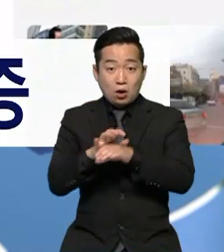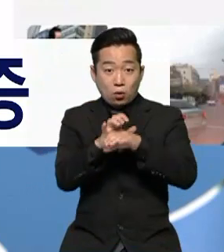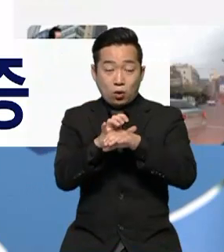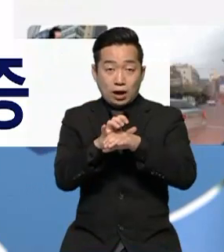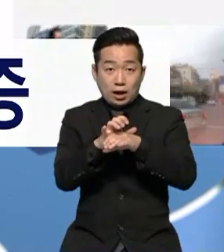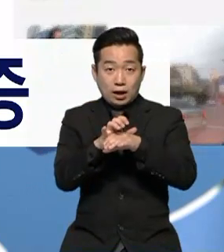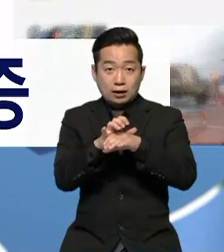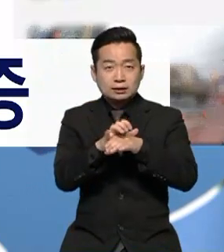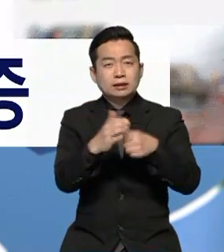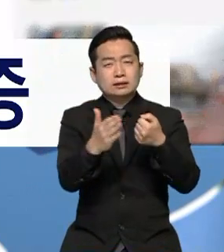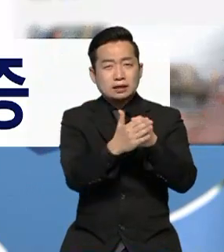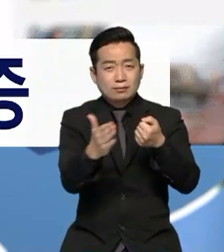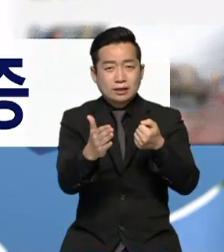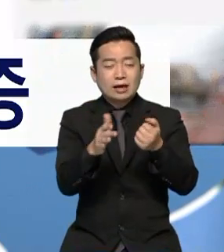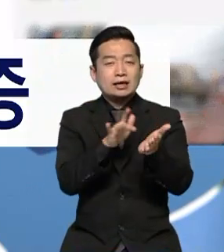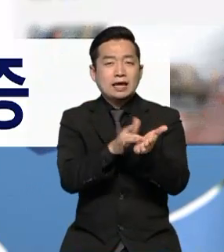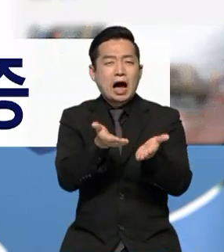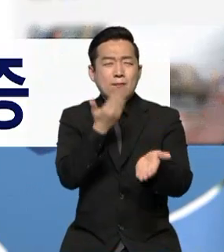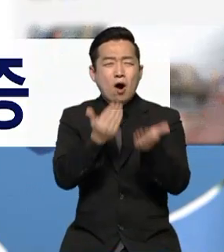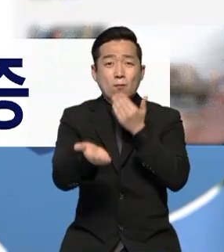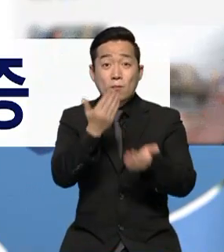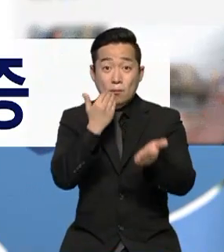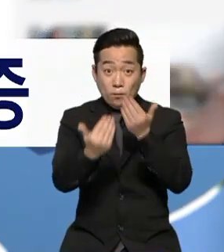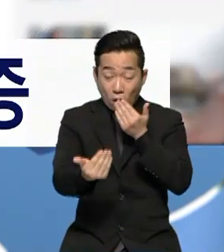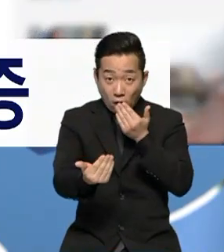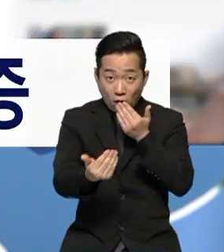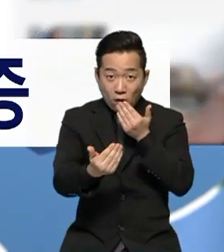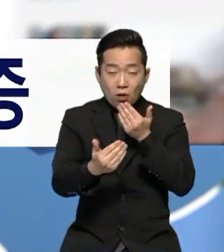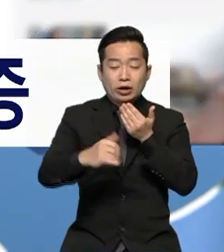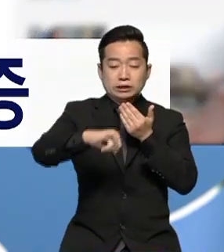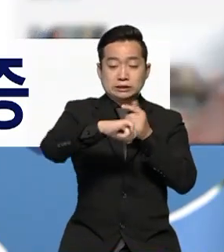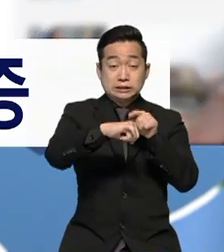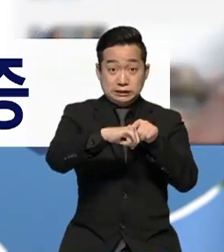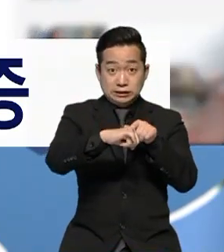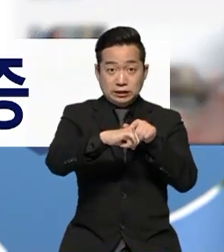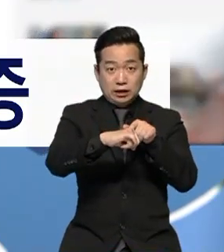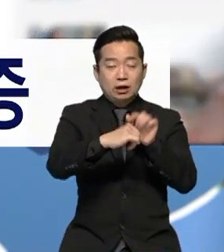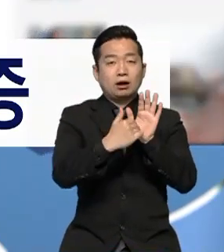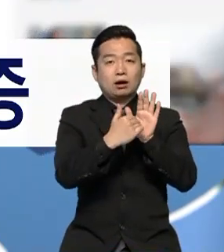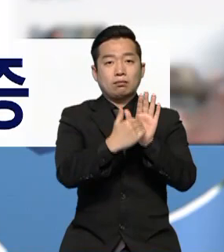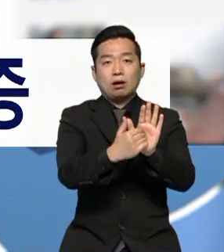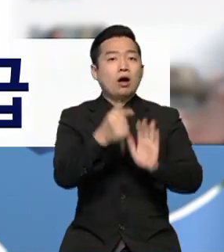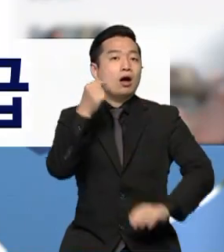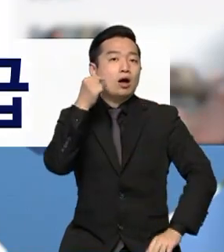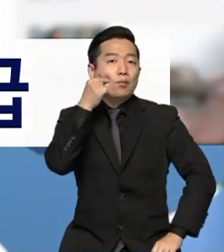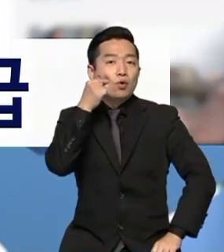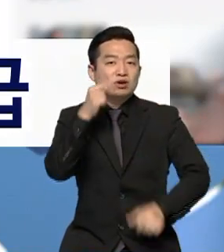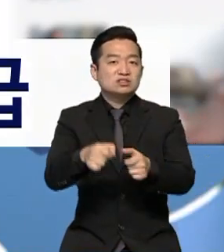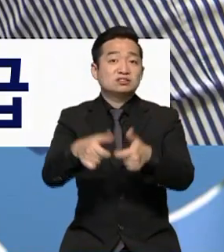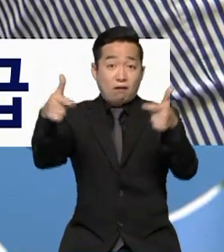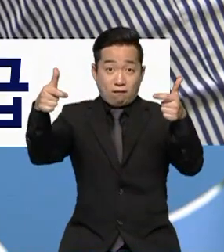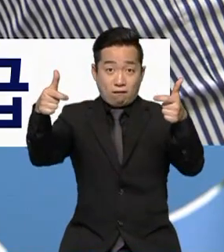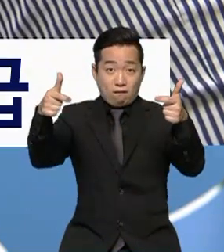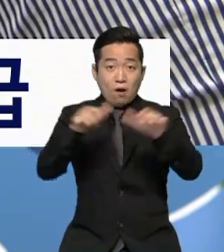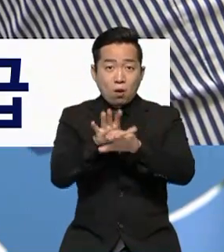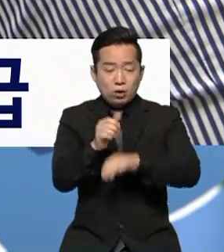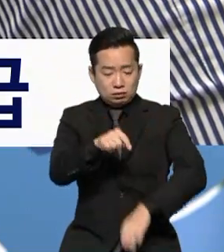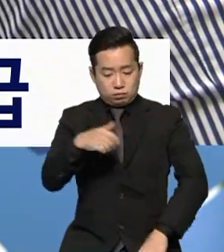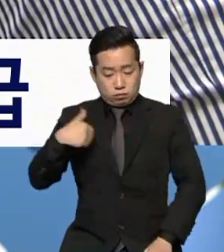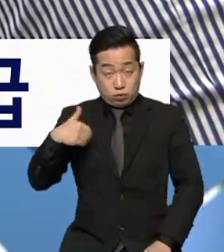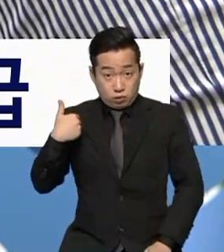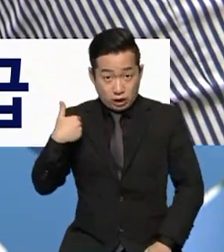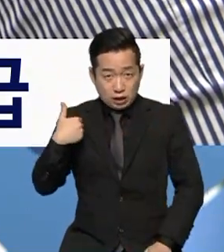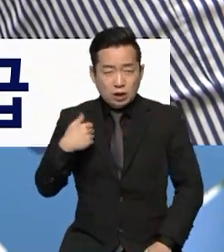잡으려고 항생제 퍼붓다가 다재 내성균 급증했다는 내용인데요 코로나에 대해서 잘 몰랐을 때